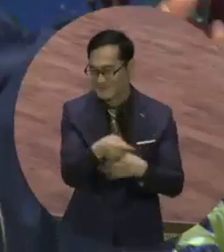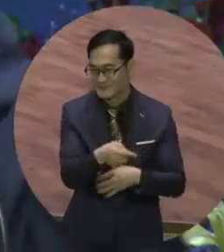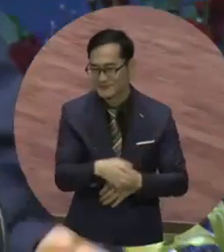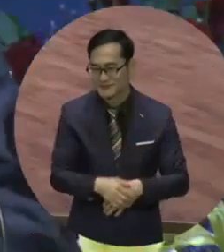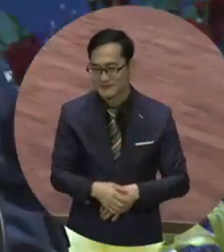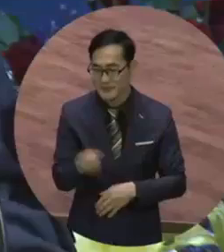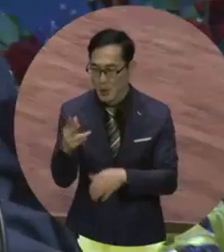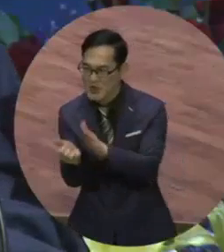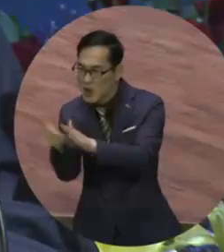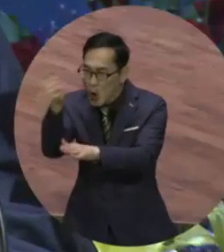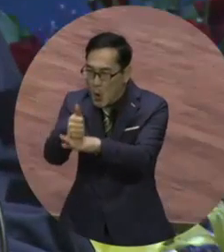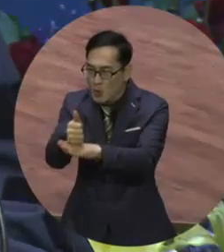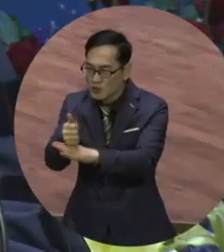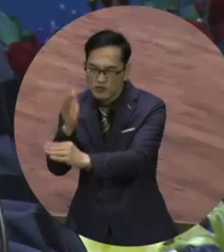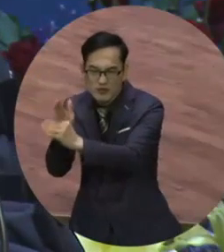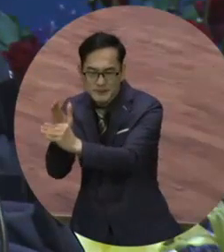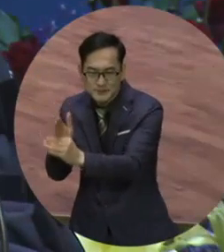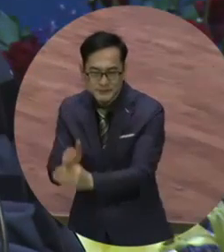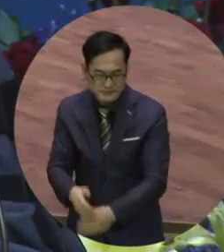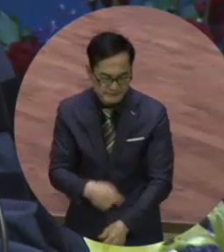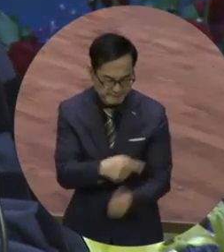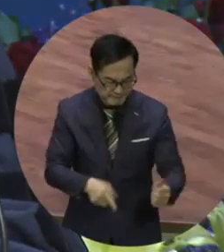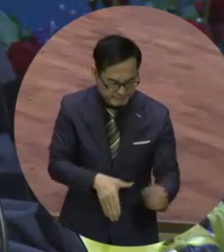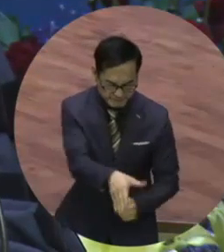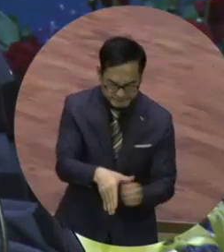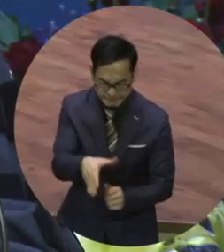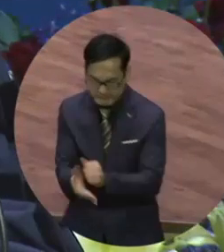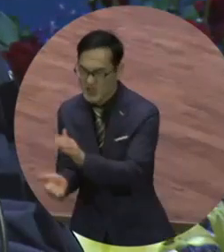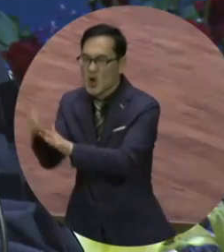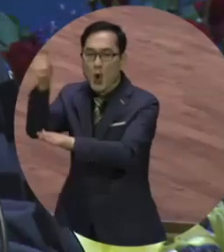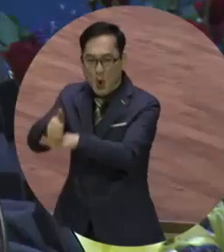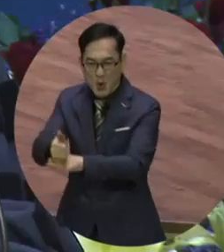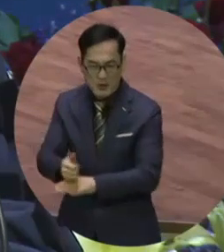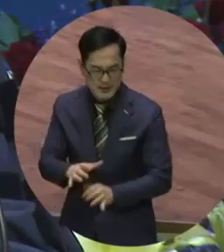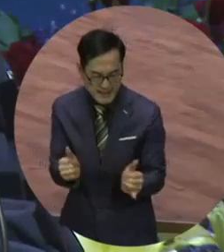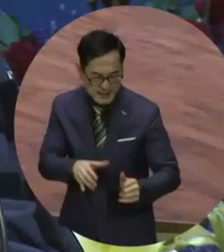성공 중심, 수단 방법 가리지 않고 성공하겠다.